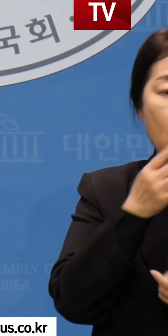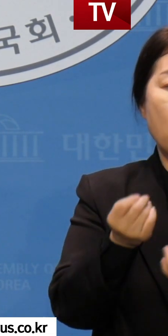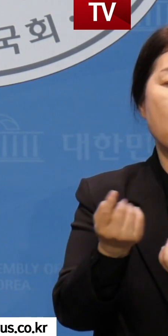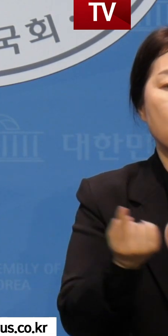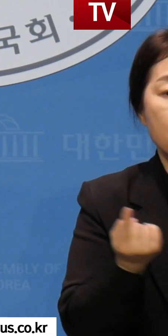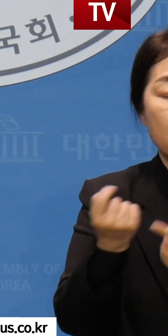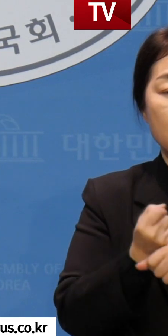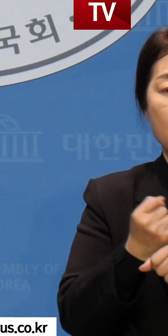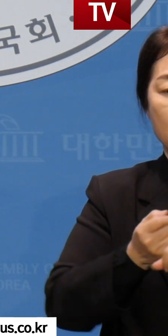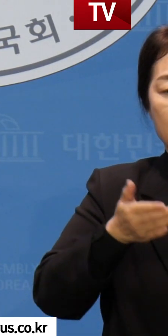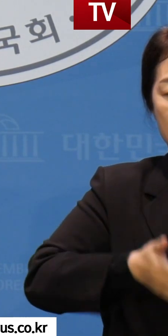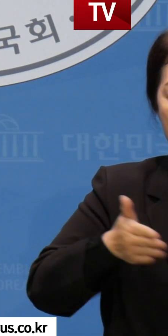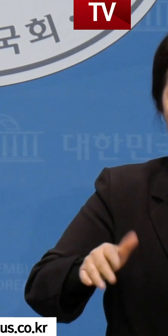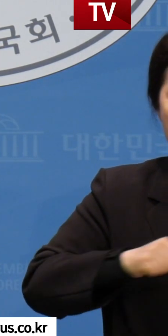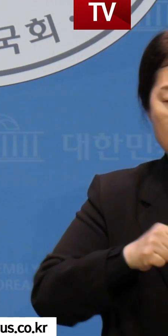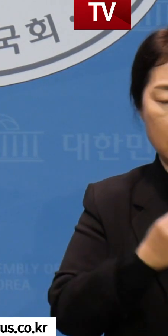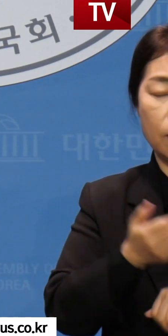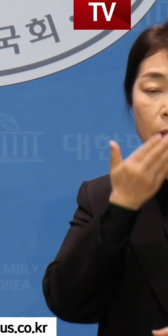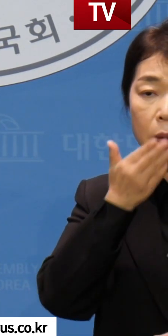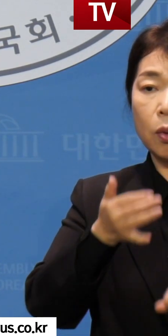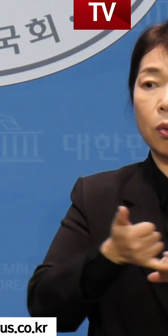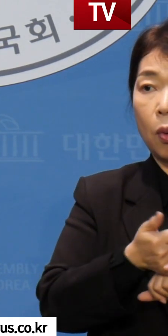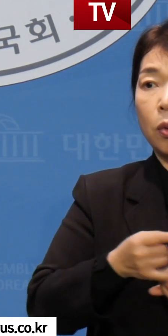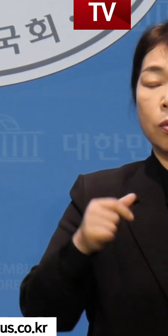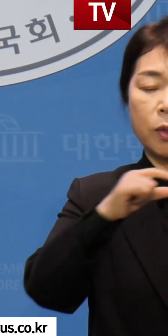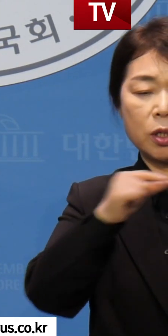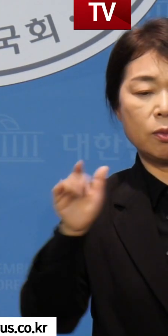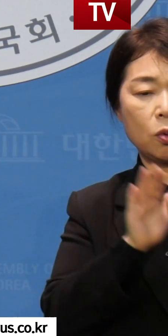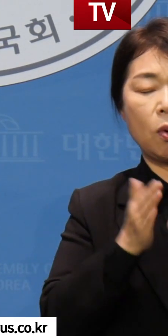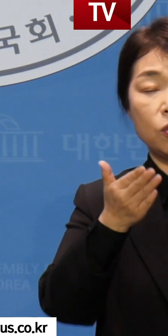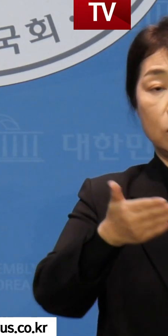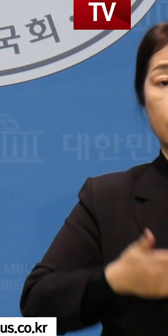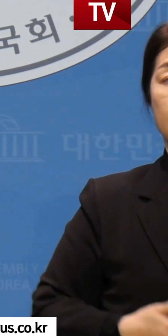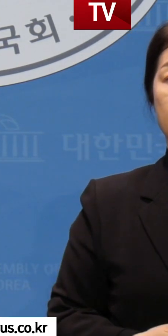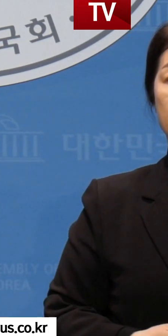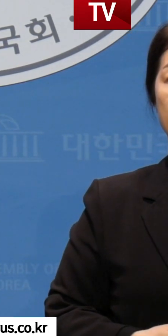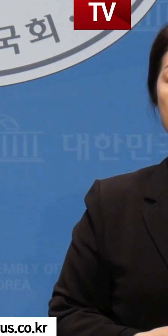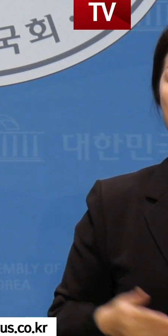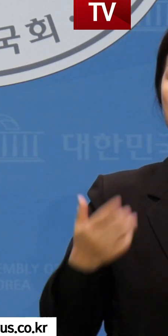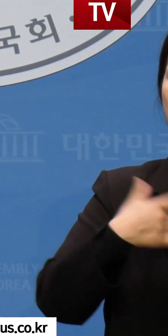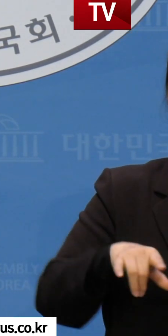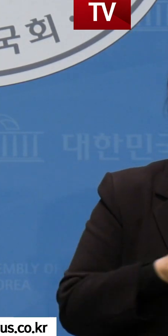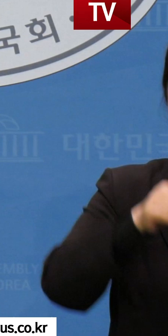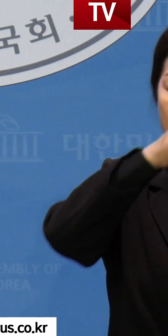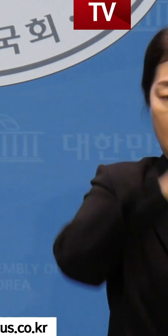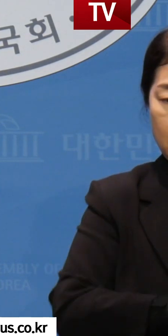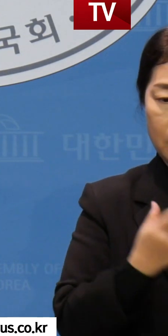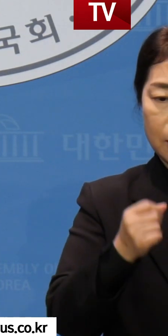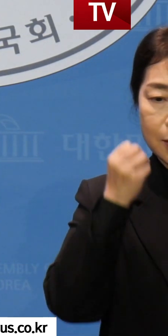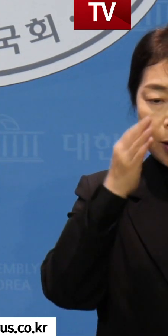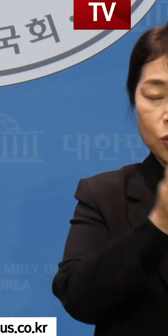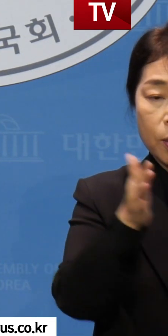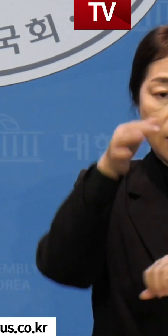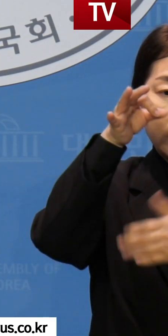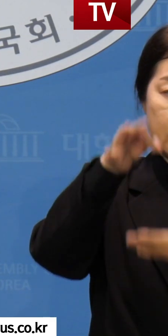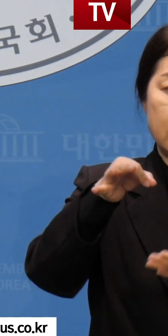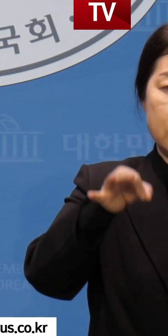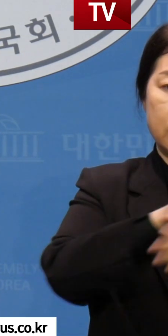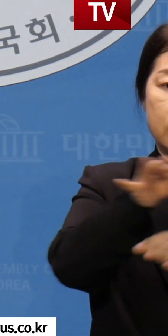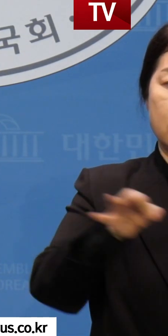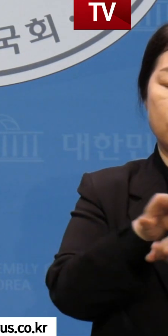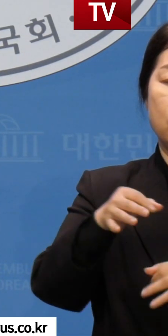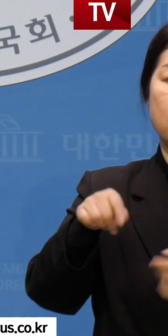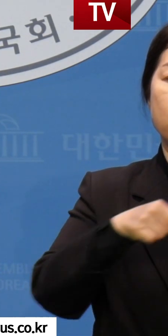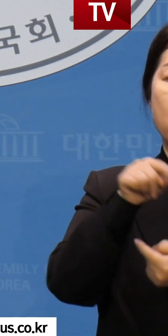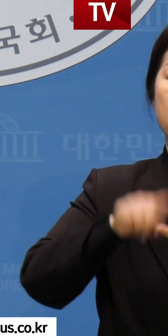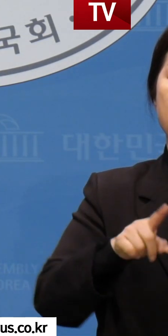정상적 경제 활동이 가능하도록 하는 것입니다. 이를 위해서는 아래와 같은 새 출발 기금 운영의 변화가